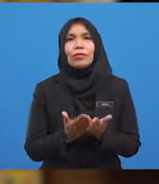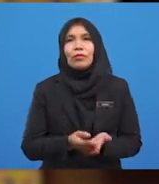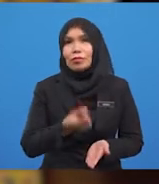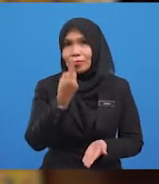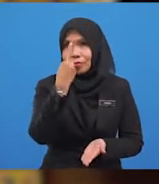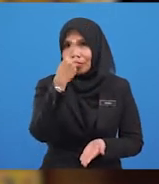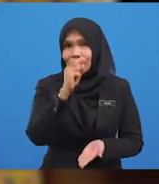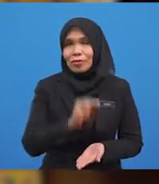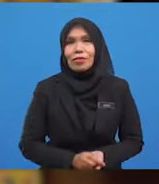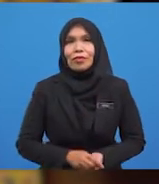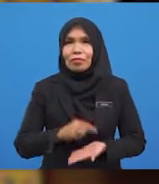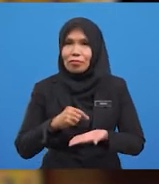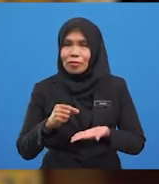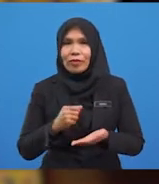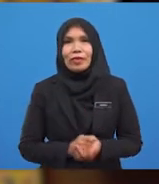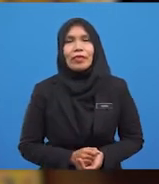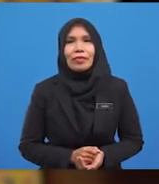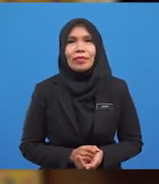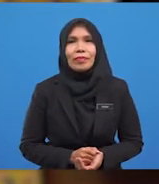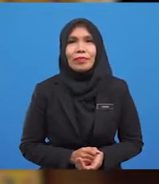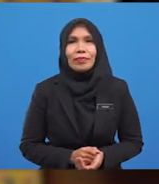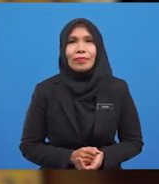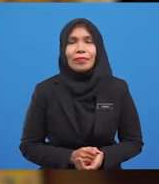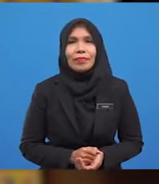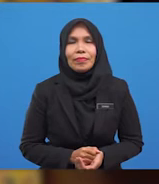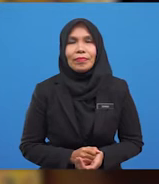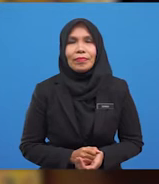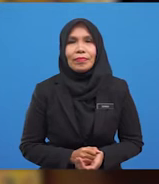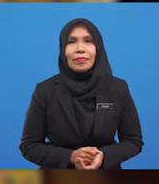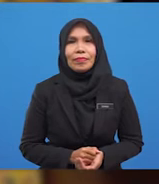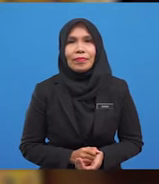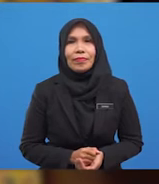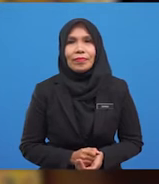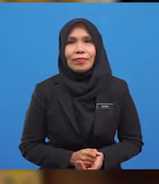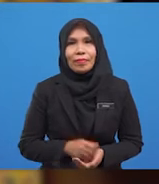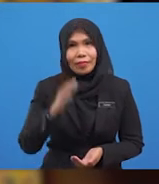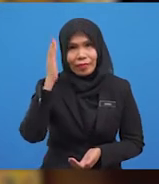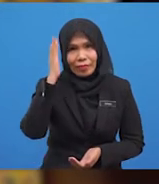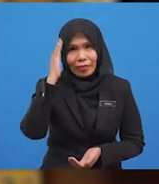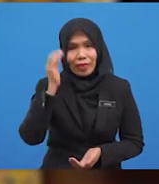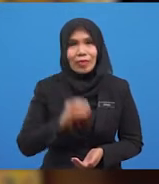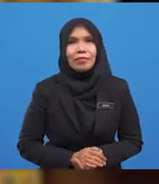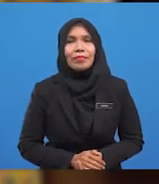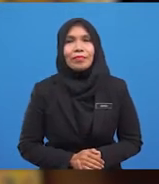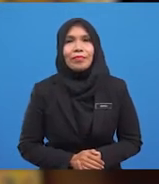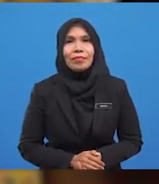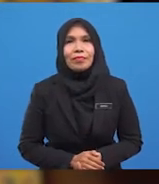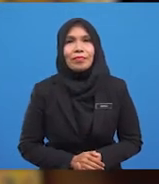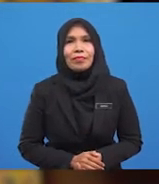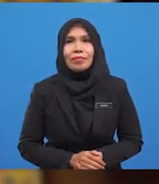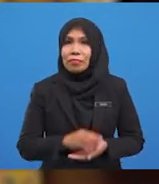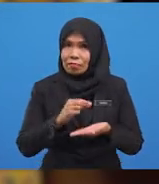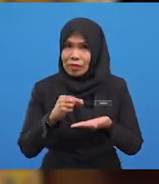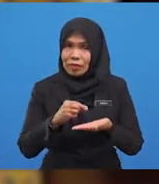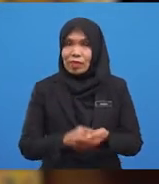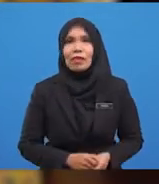untuk mencatat pembelajaran kita pada kali ini. Ingat pesan cikgu, catat